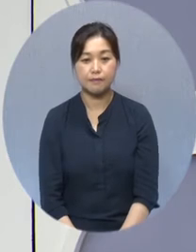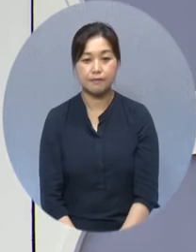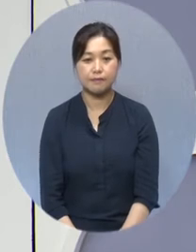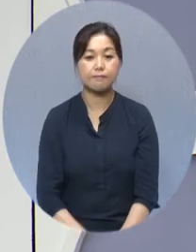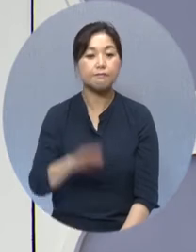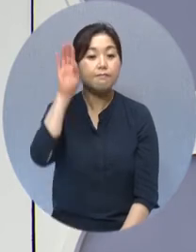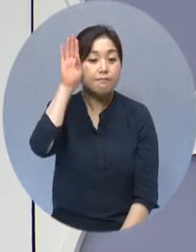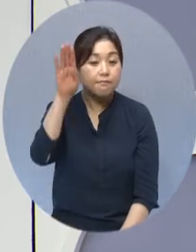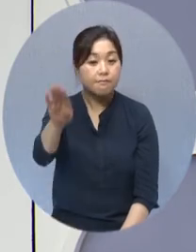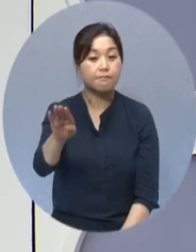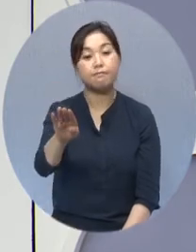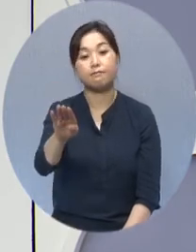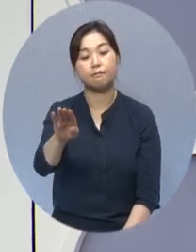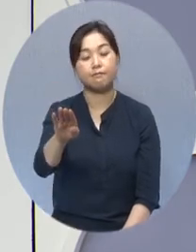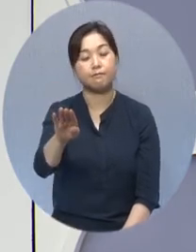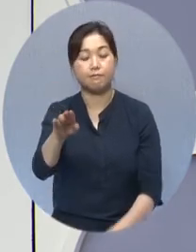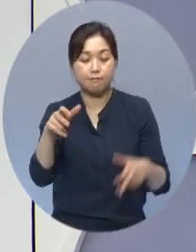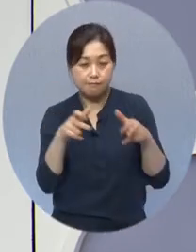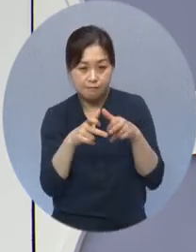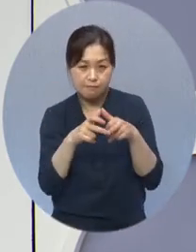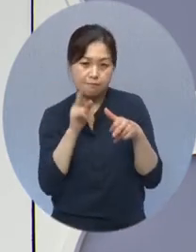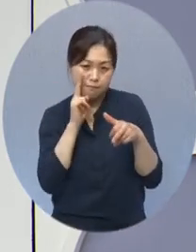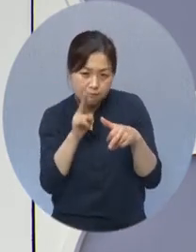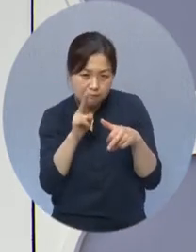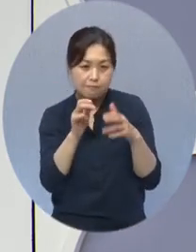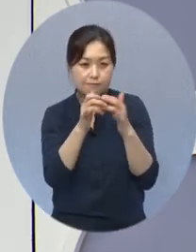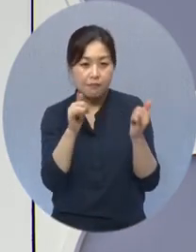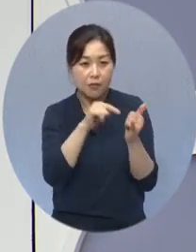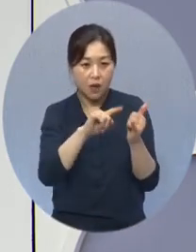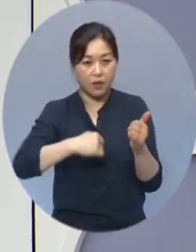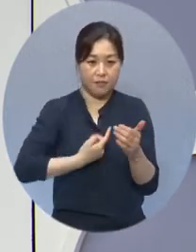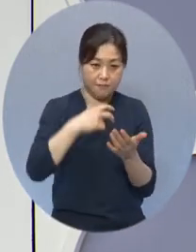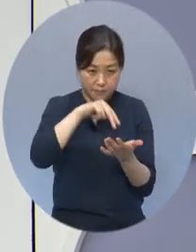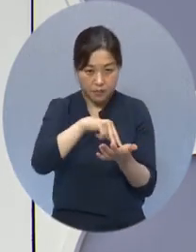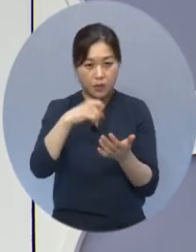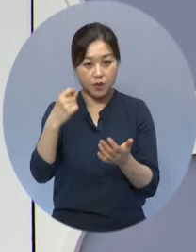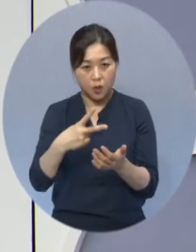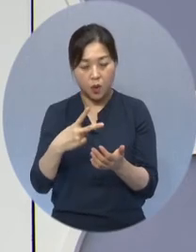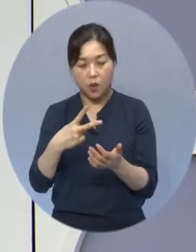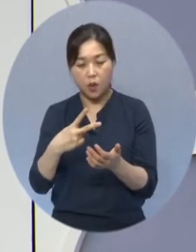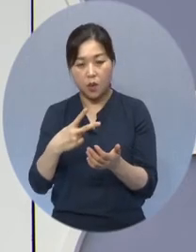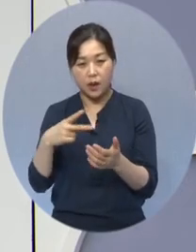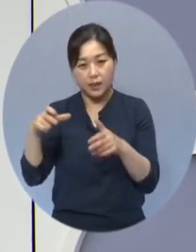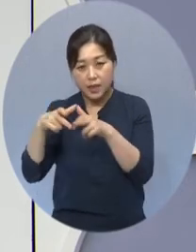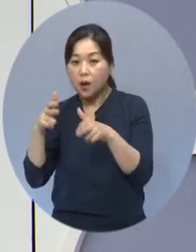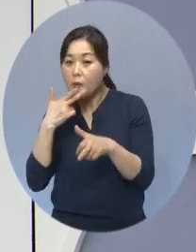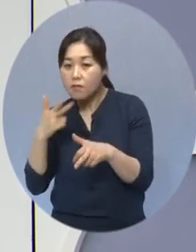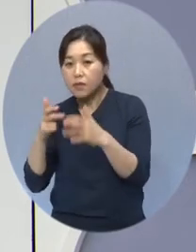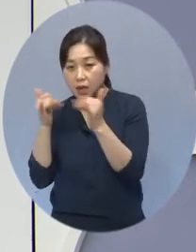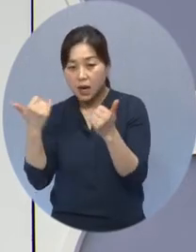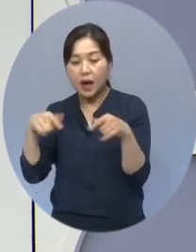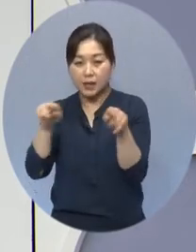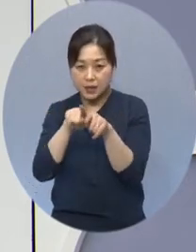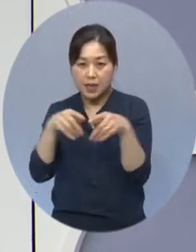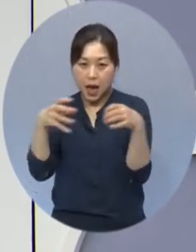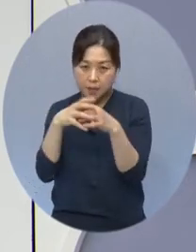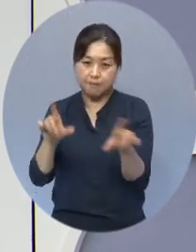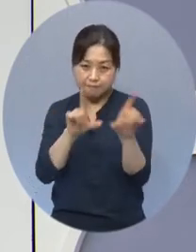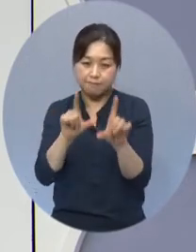앞으로도 중증장애인이 스스로 자립하고 비장애인과 더불어 잘 살아갈 수